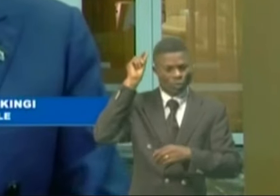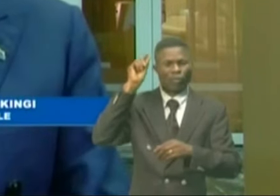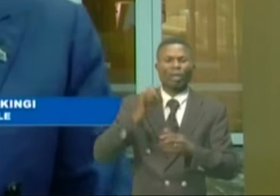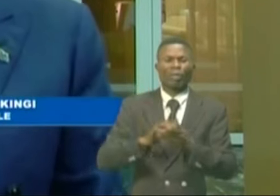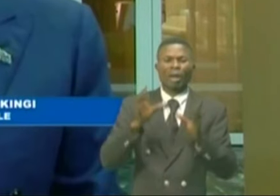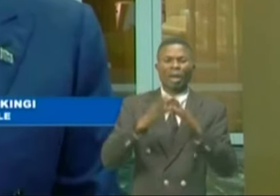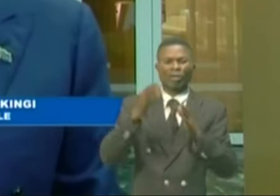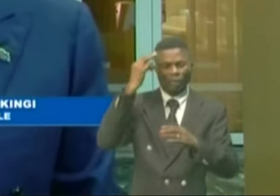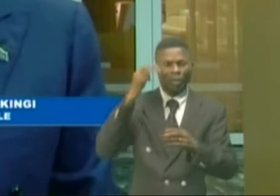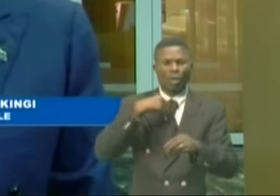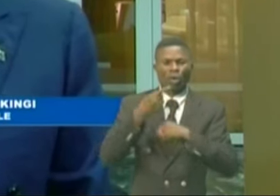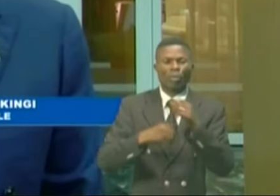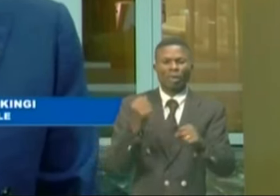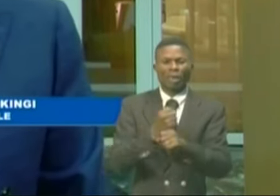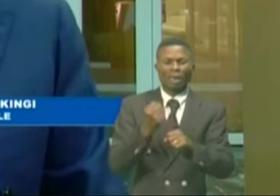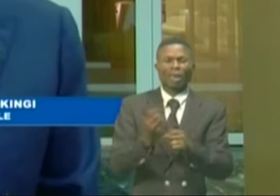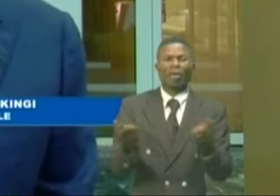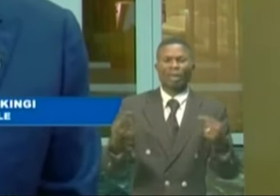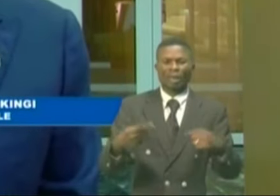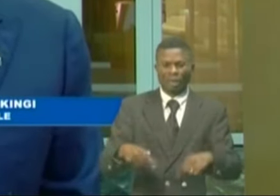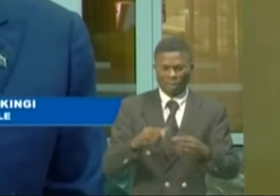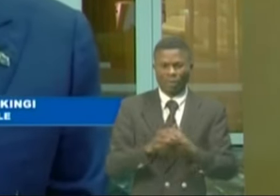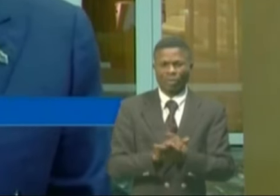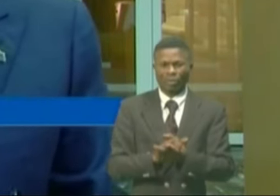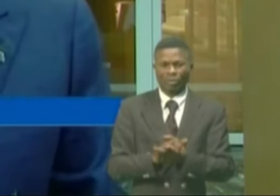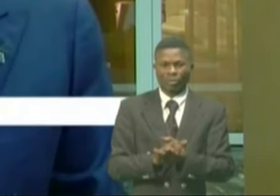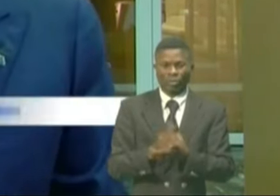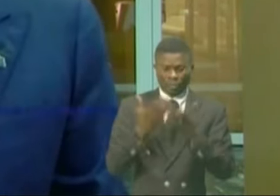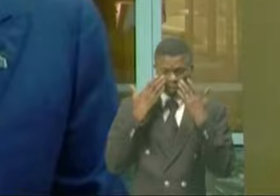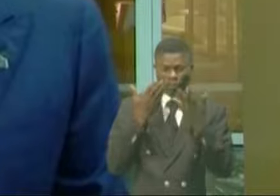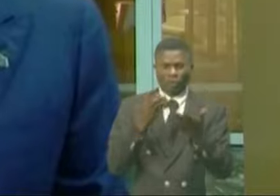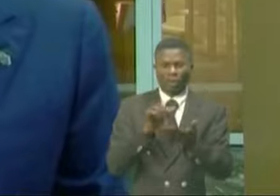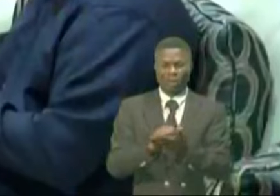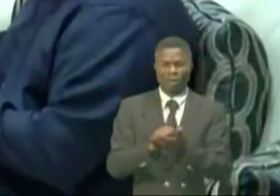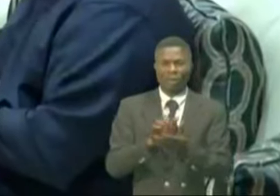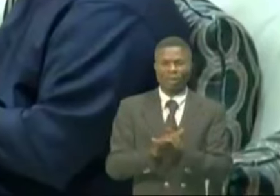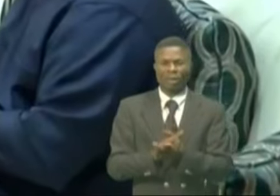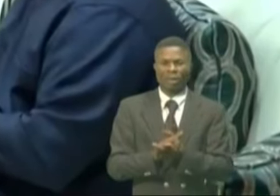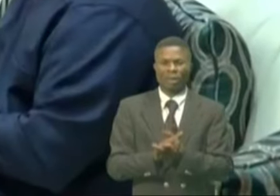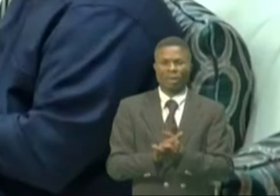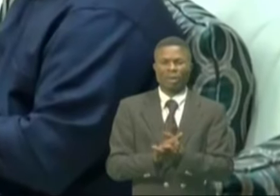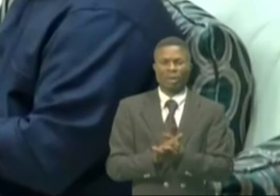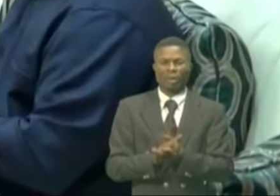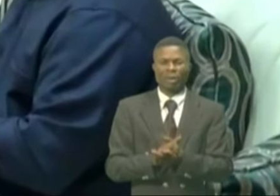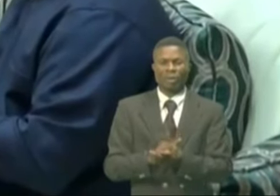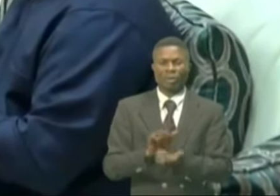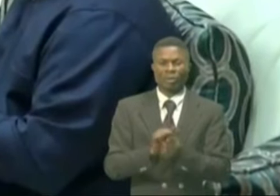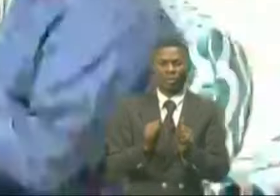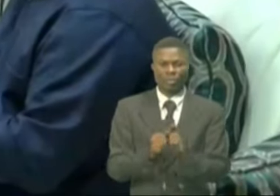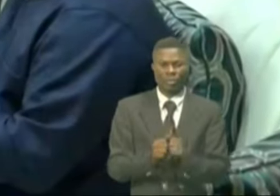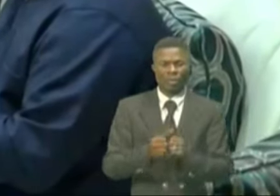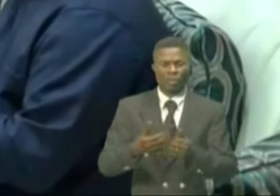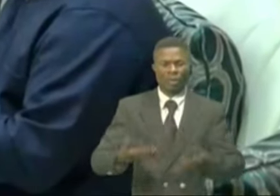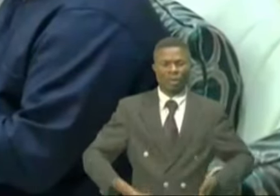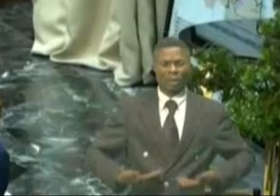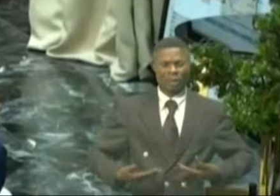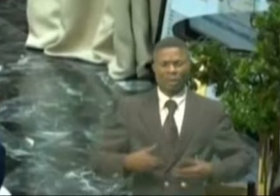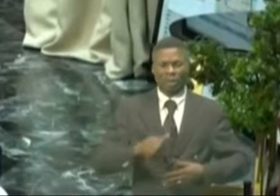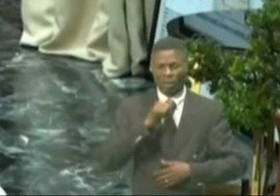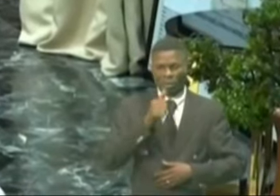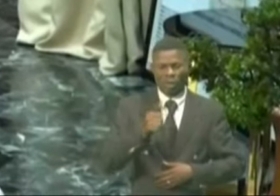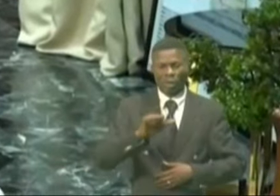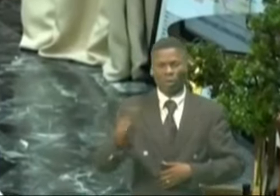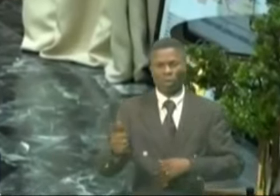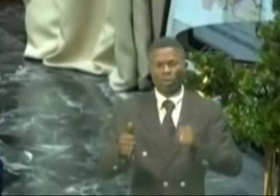veut être investie le 10, elle veut déposer le 8. Reconnaissant le mécontentement affiché par certains chefs